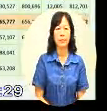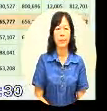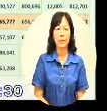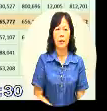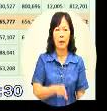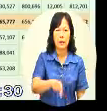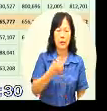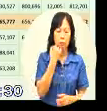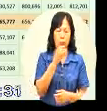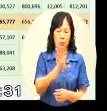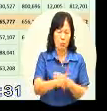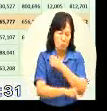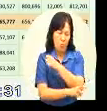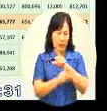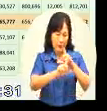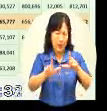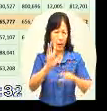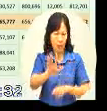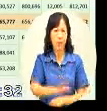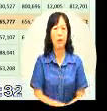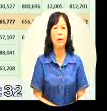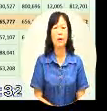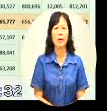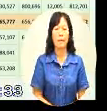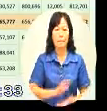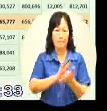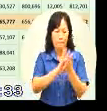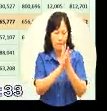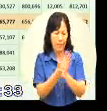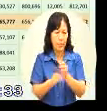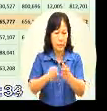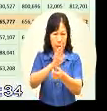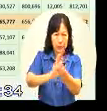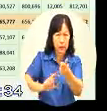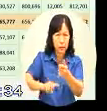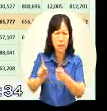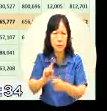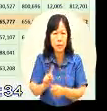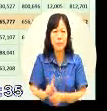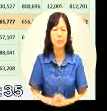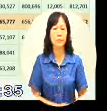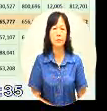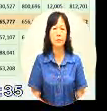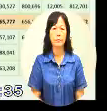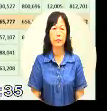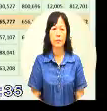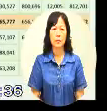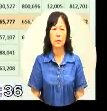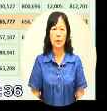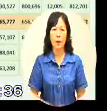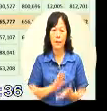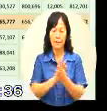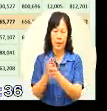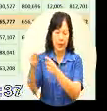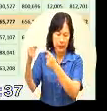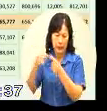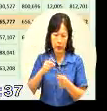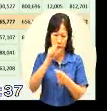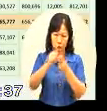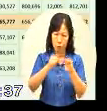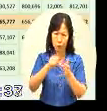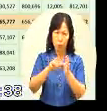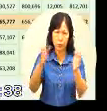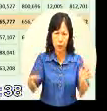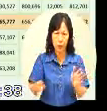结果可大了，就是呢造成的结果呢，就是连续5年